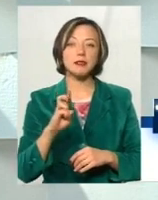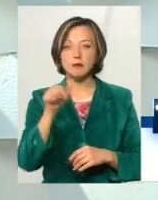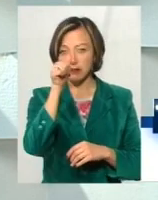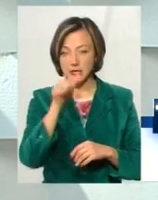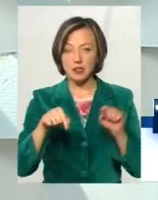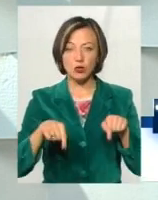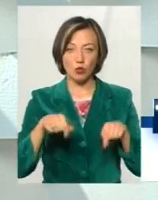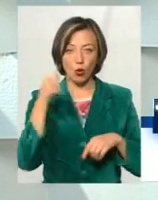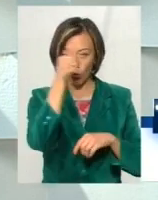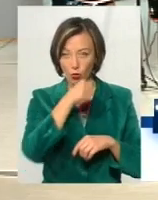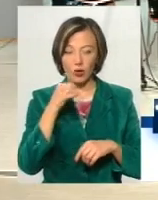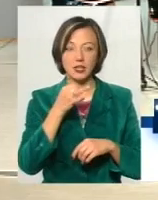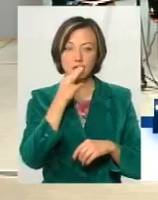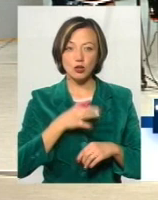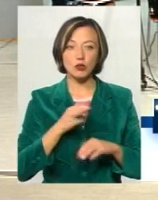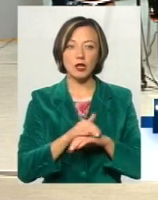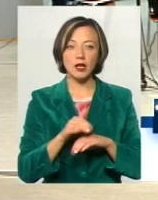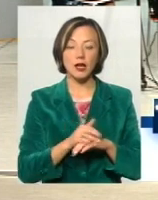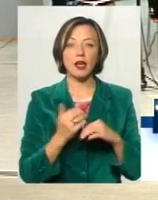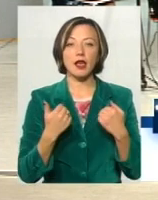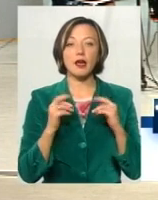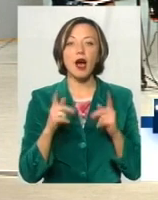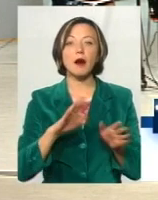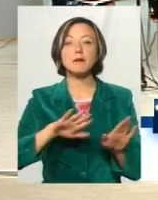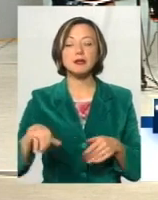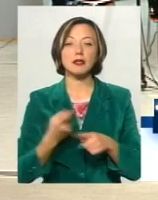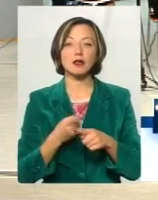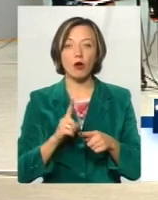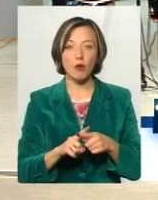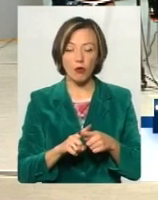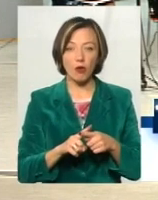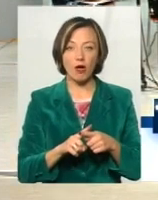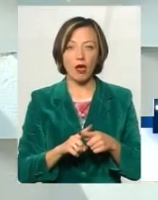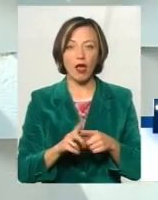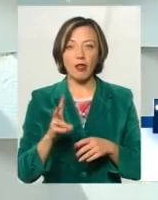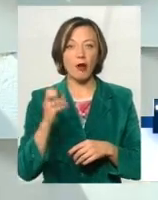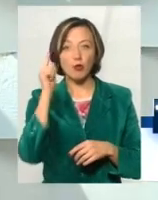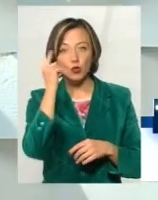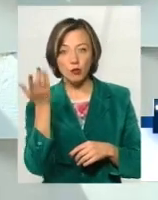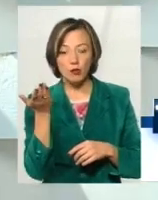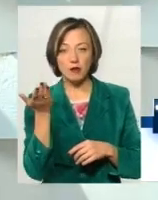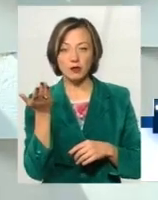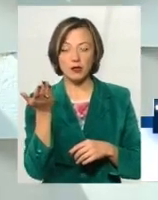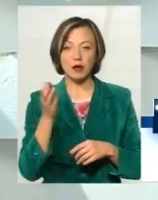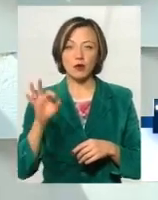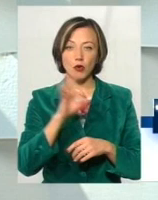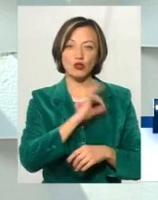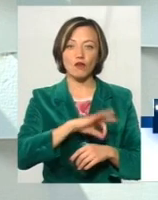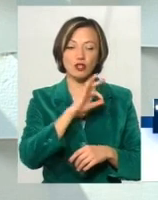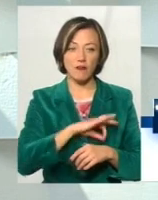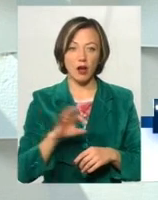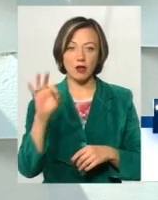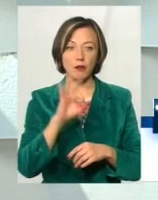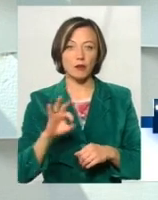місяці цього року. І скажіть, будь ласка, як після такого не зачухатись десь, не подумати про зловживання,